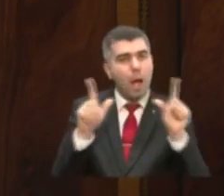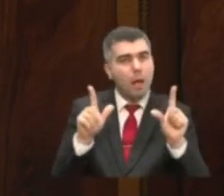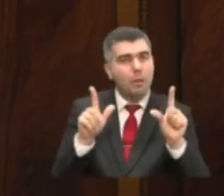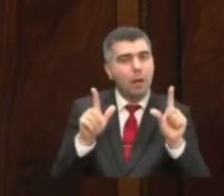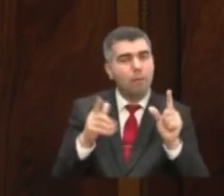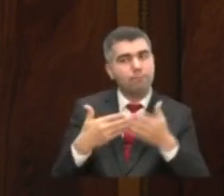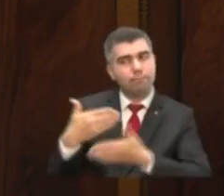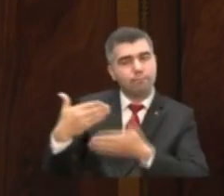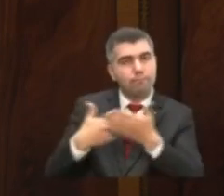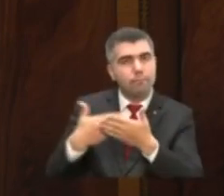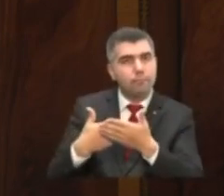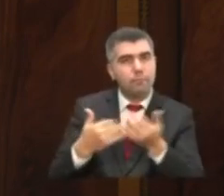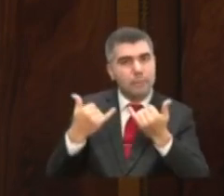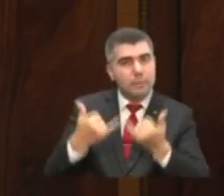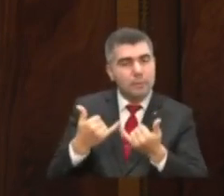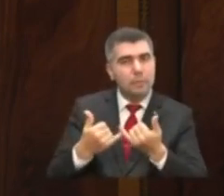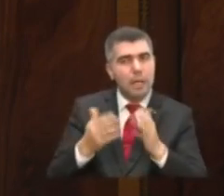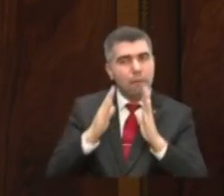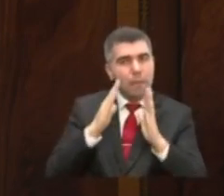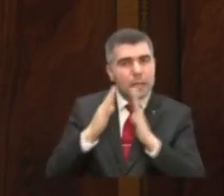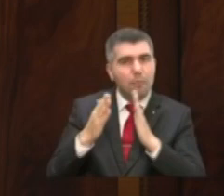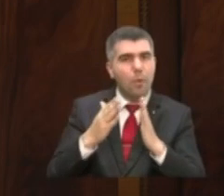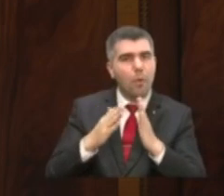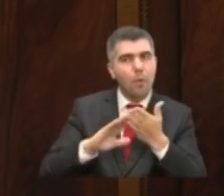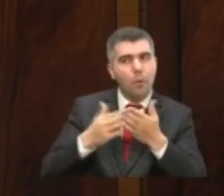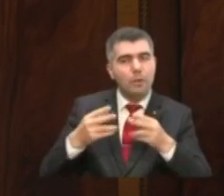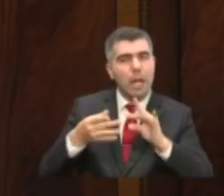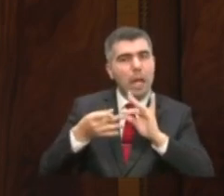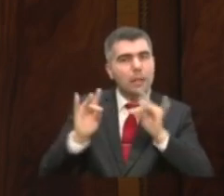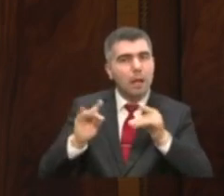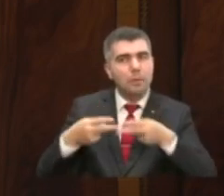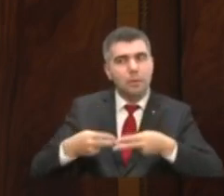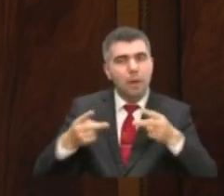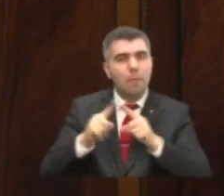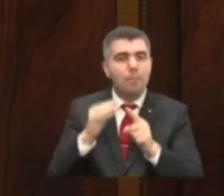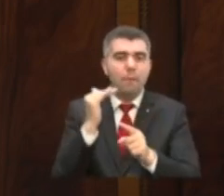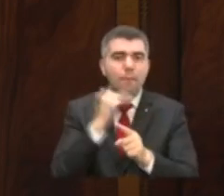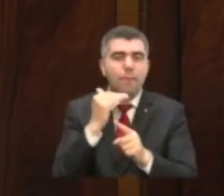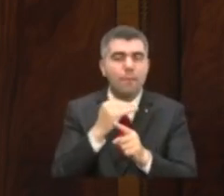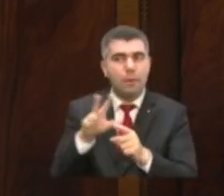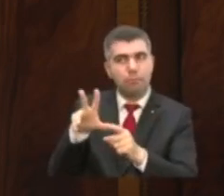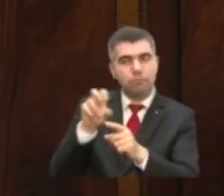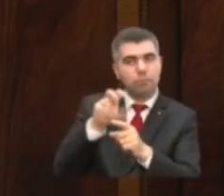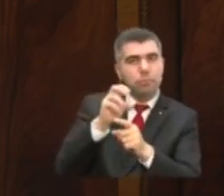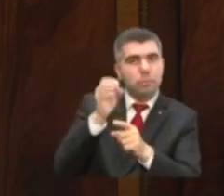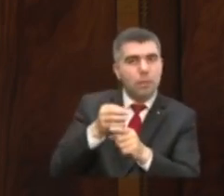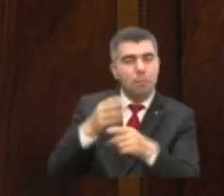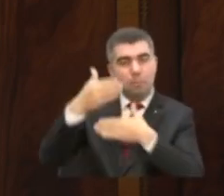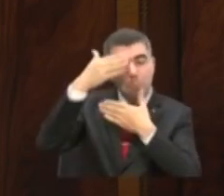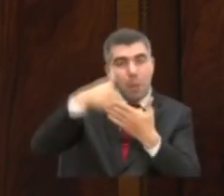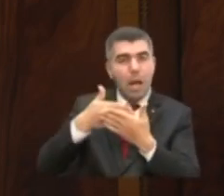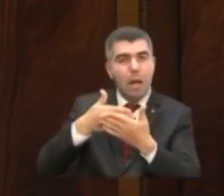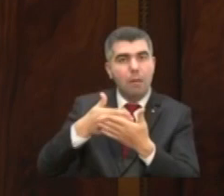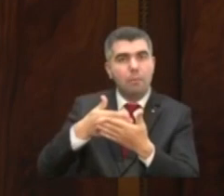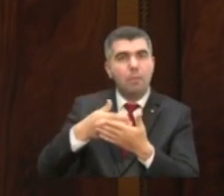عامة الذي أصبح اليوم عن طريق إعلامية يتوصل بطريقة سهلة وسريعة بكل معلومات أن بلدنا المغرب أصبح يعاني من